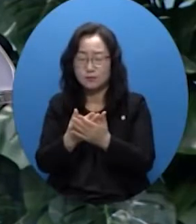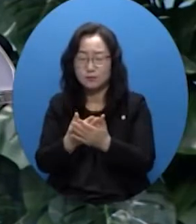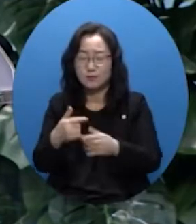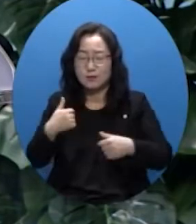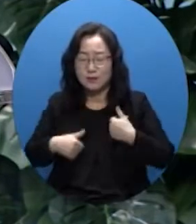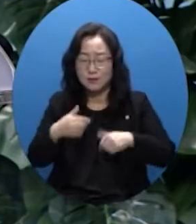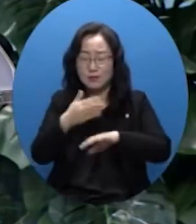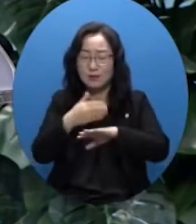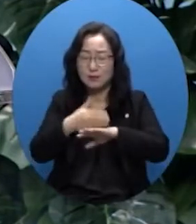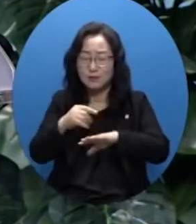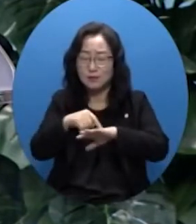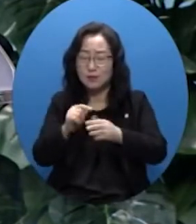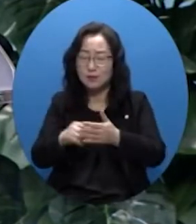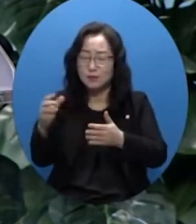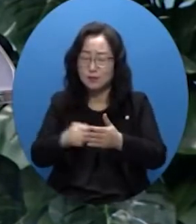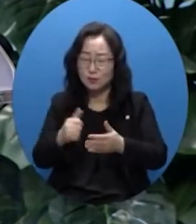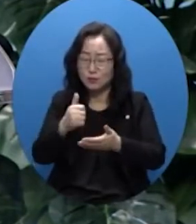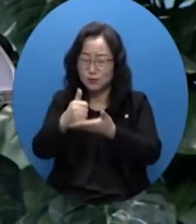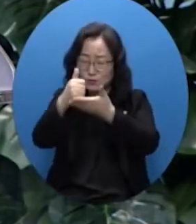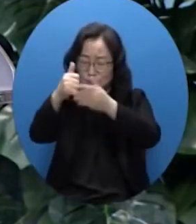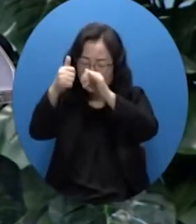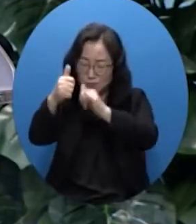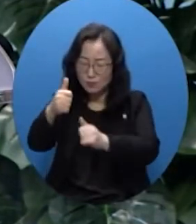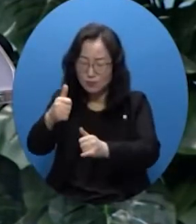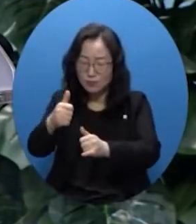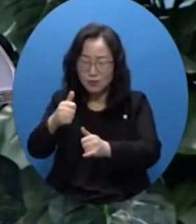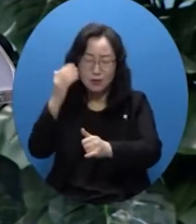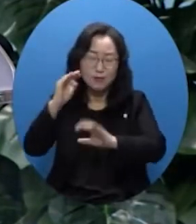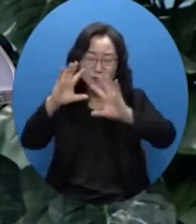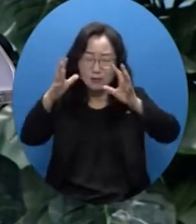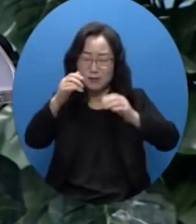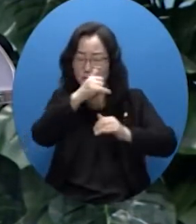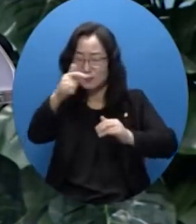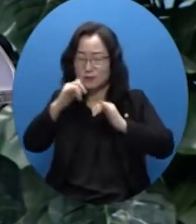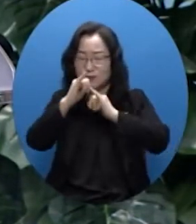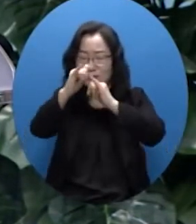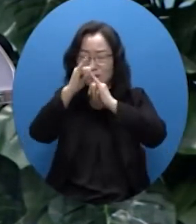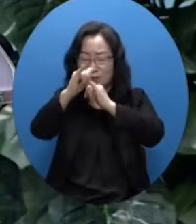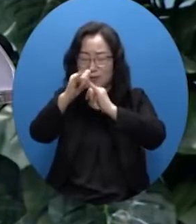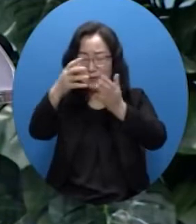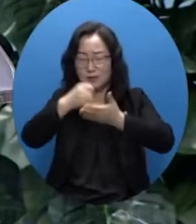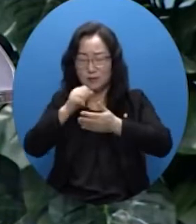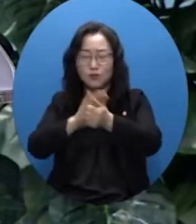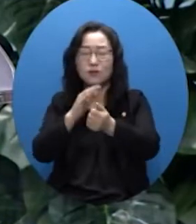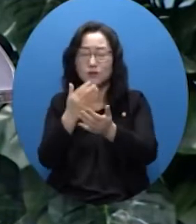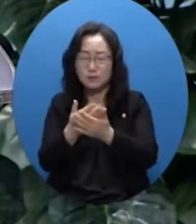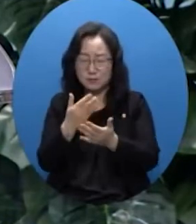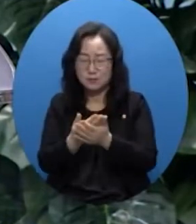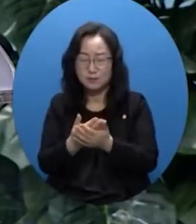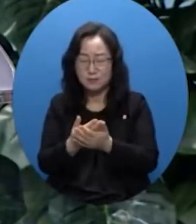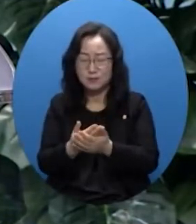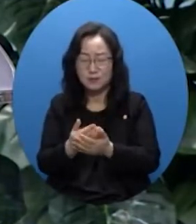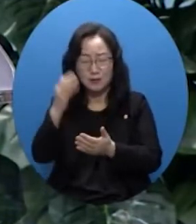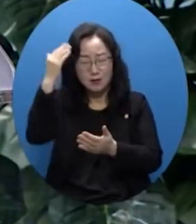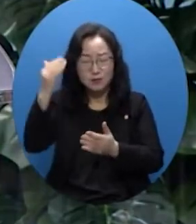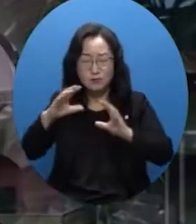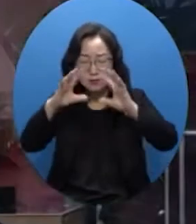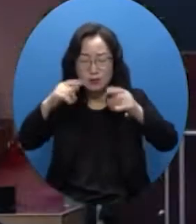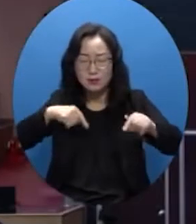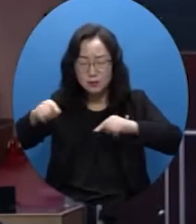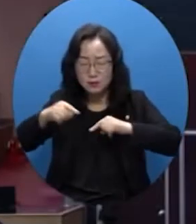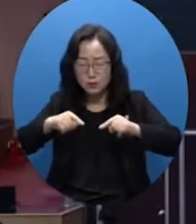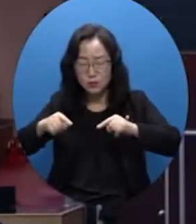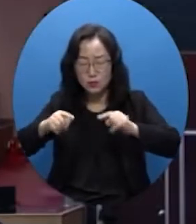기쁨으로 감사함으로 짐을 3 겨서 할 날에 큰 사업을 쌓는 저희 모두가 되도록 도와 주시옵소서 이 나라의 제도 달을